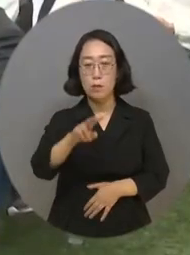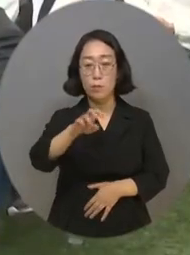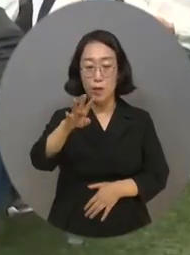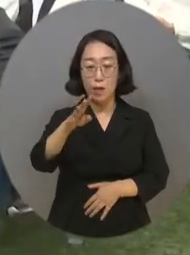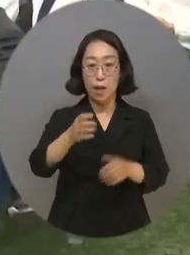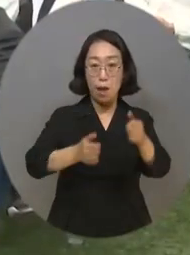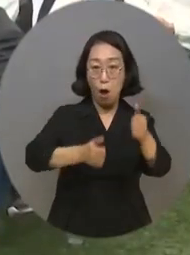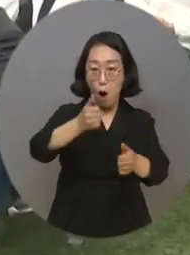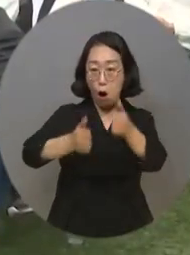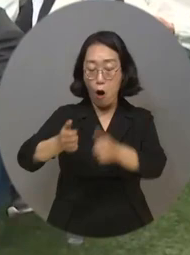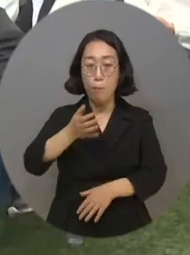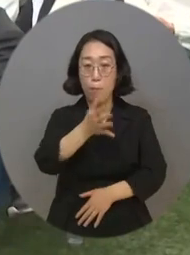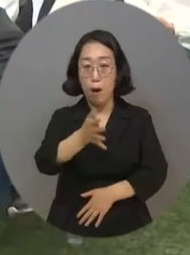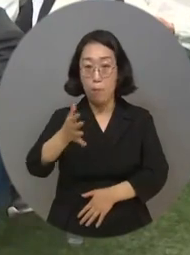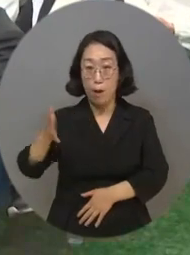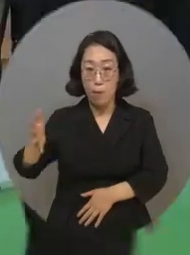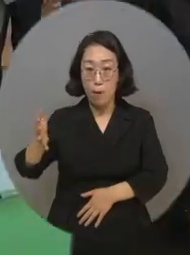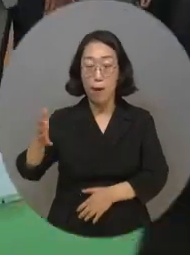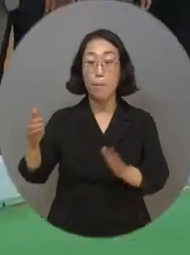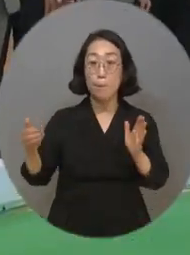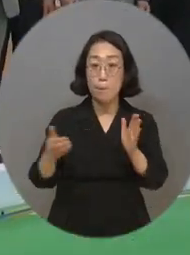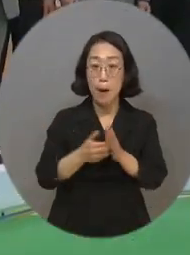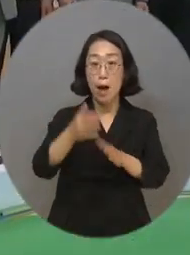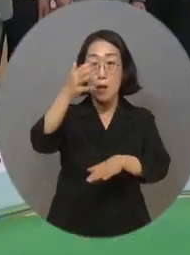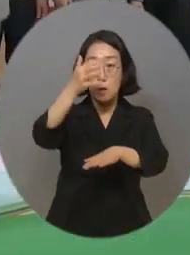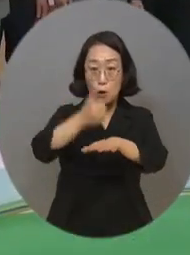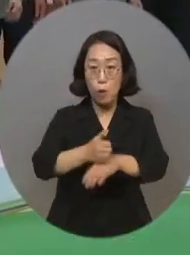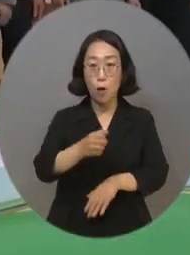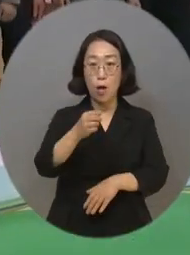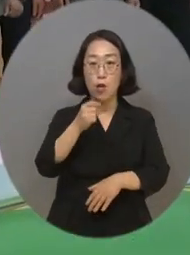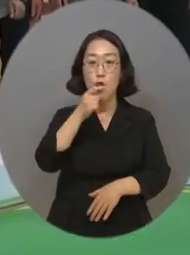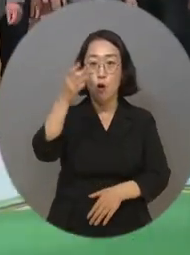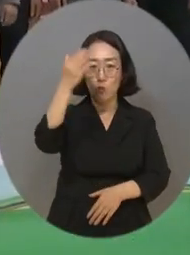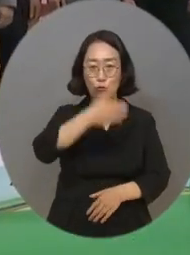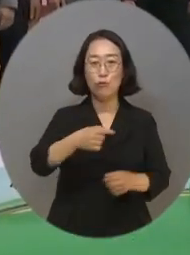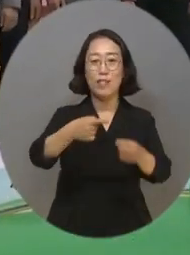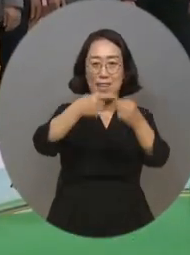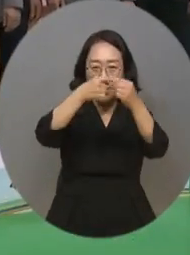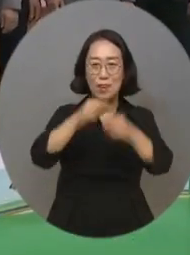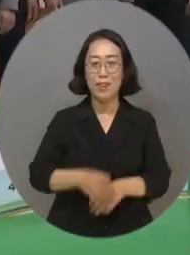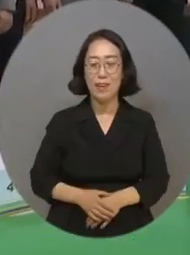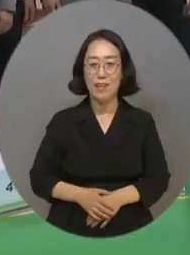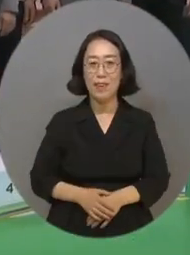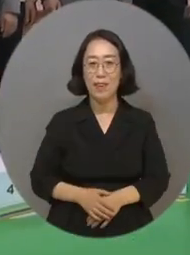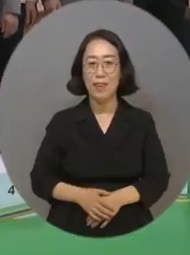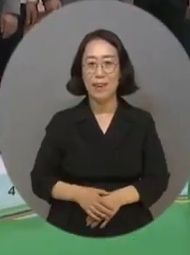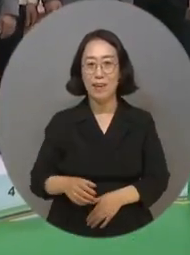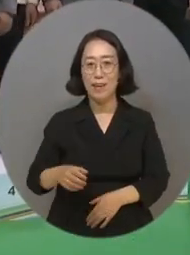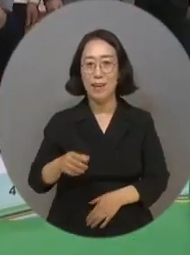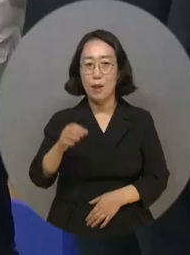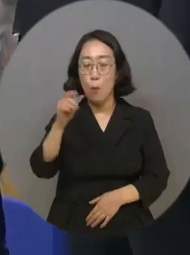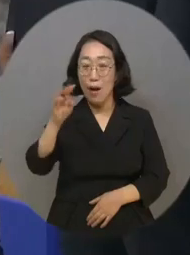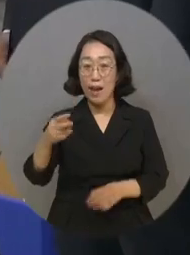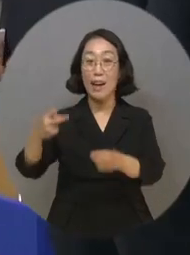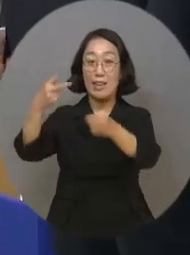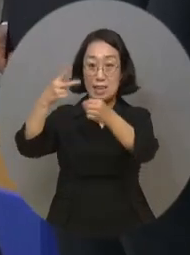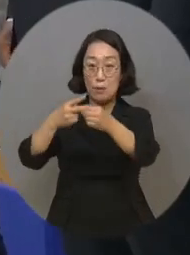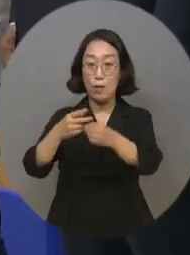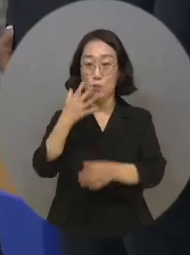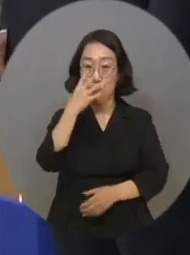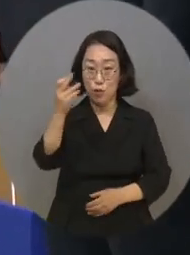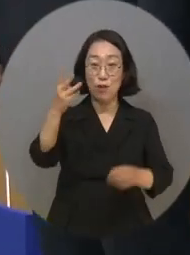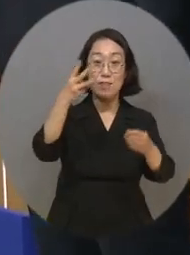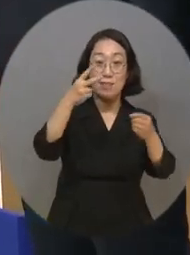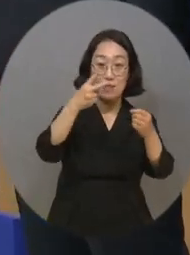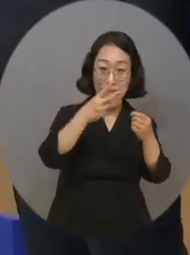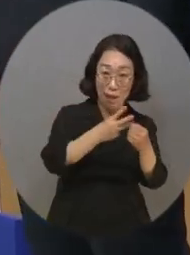종목에서 열띤 경쟁을 펼쳤고 대회 결과 여수시가 종합 1위, 광양시가 종합 2위, 순천시가